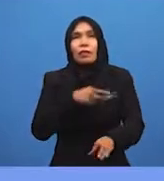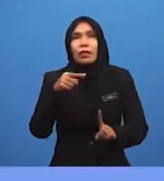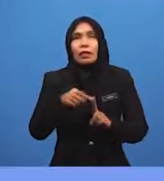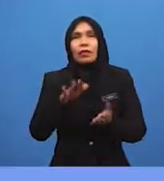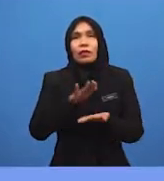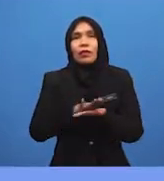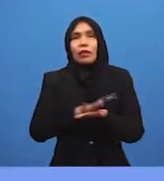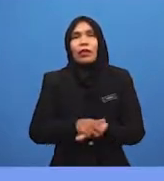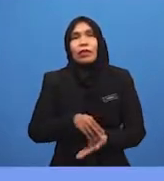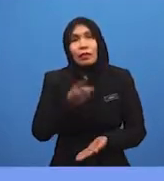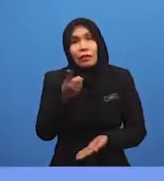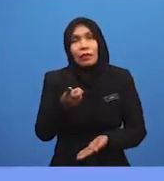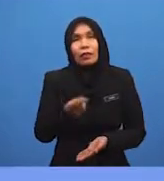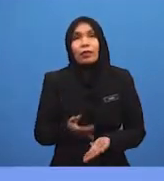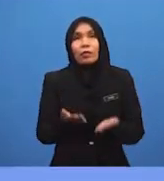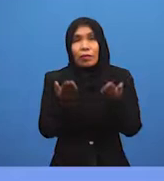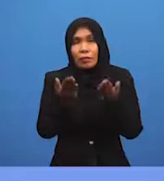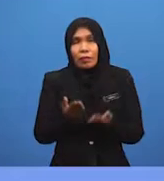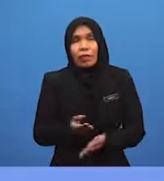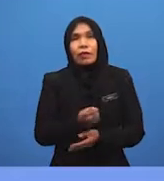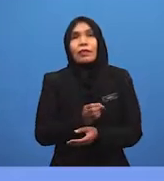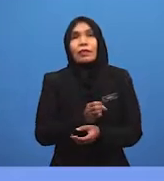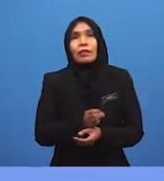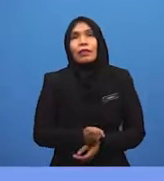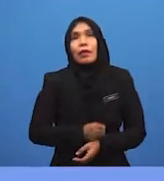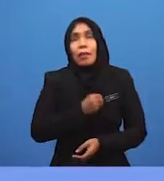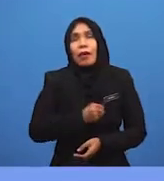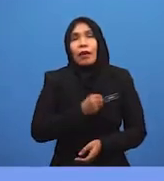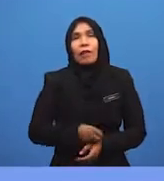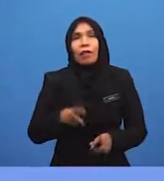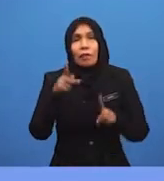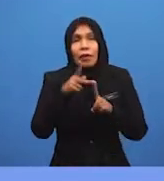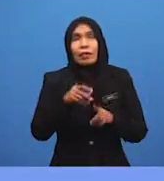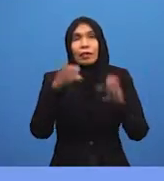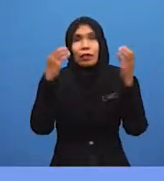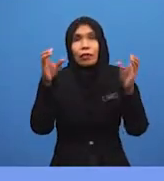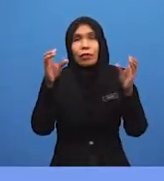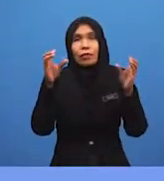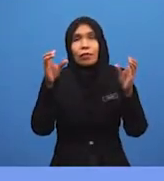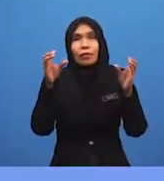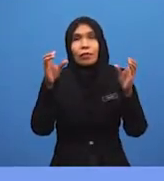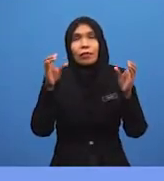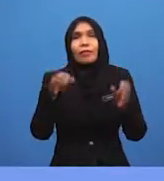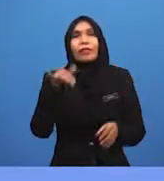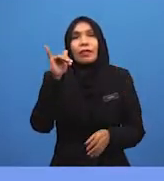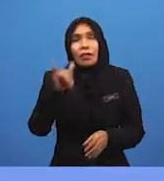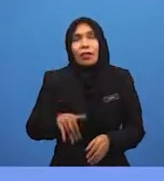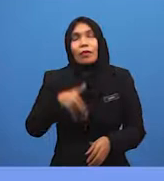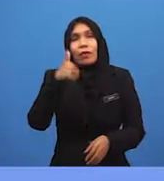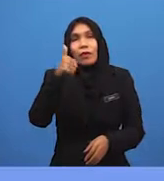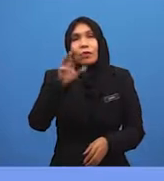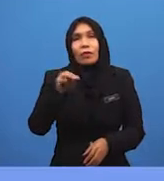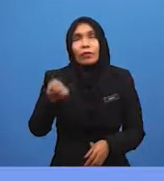Dia meminta maaf kepada cikgu. Adakah tindakan itu wajar? Ya, bagus